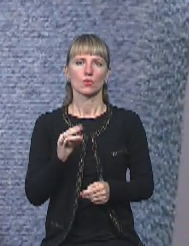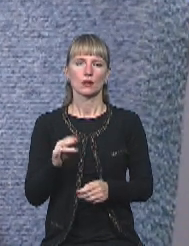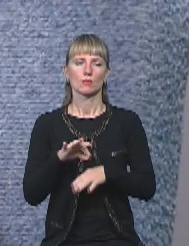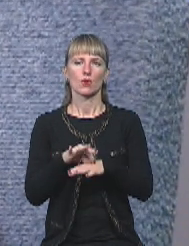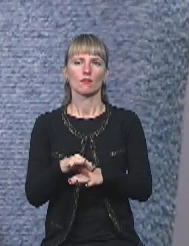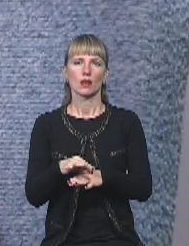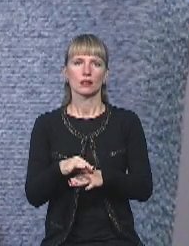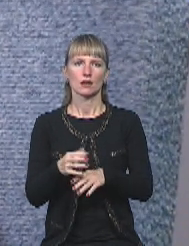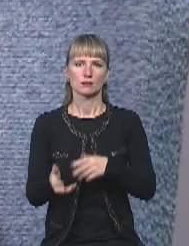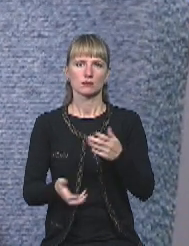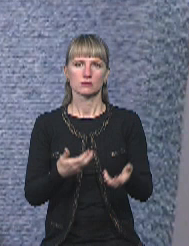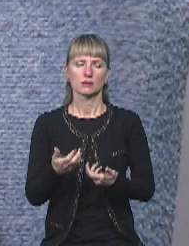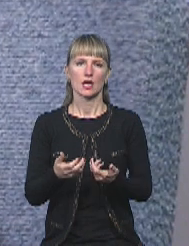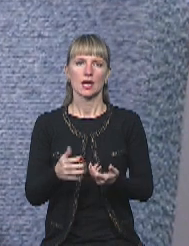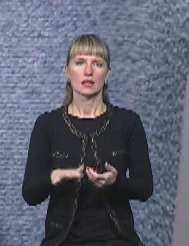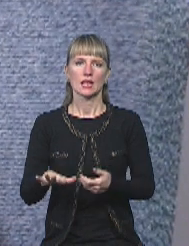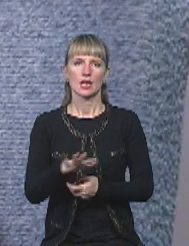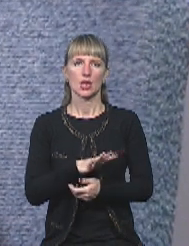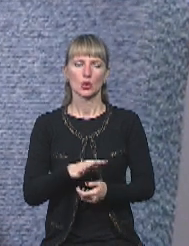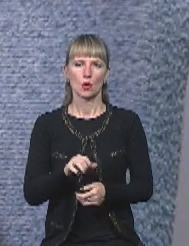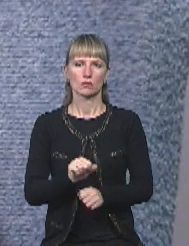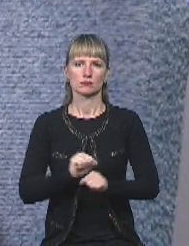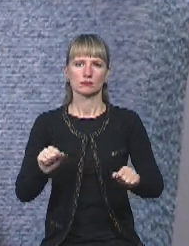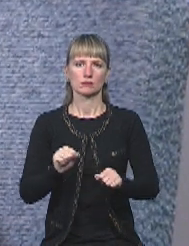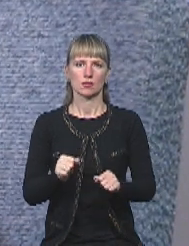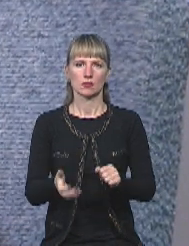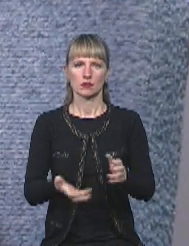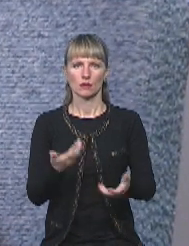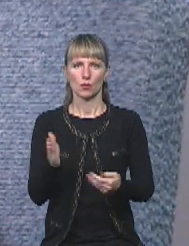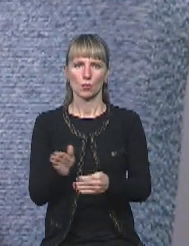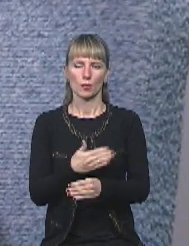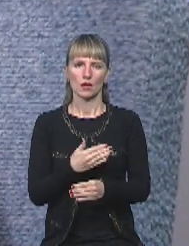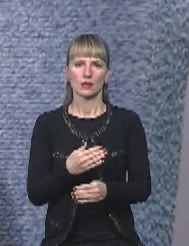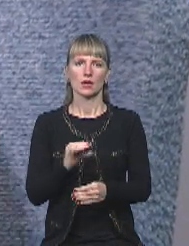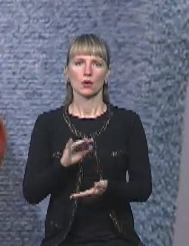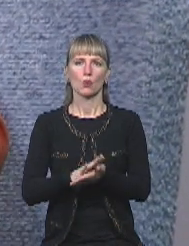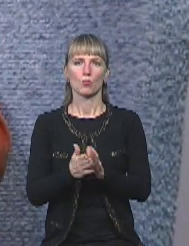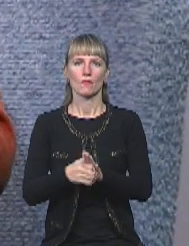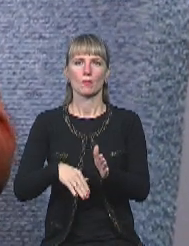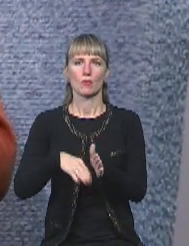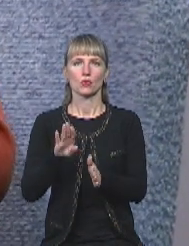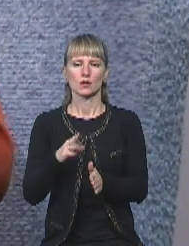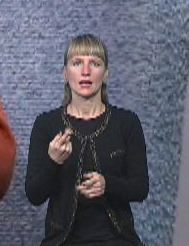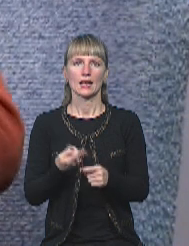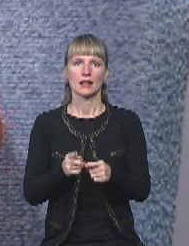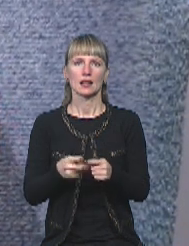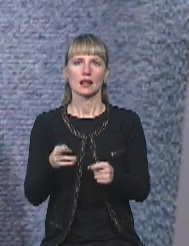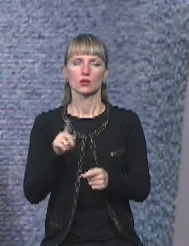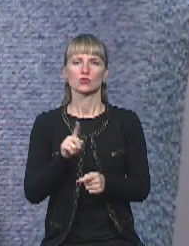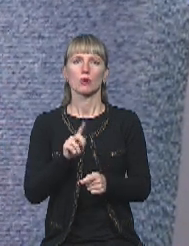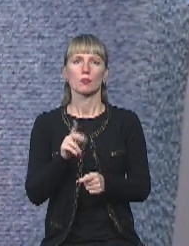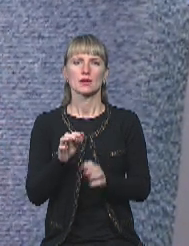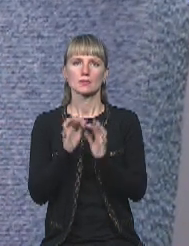провести розмінування територій. Відтак, умови проживання місцевих жителів значно поліпшаться. І це якраз для того, щоб